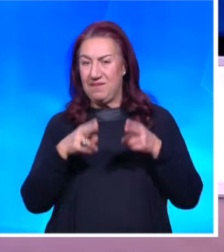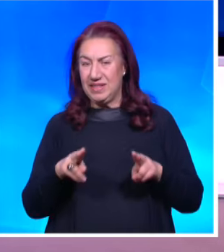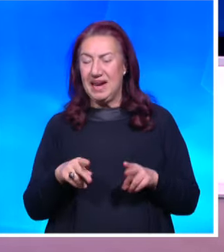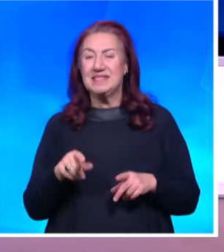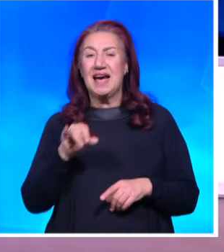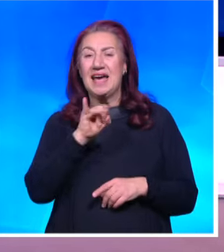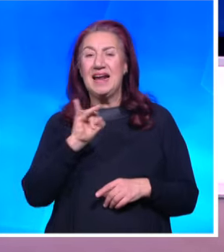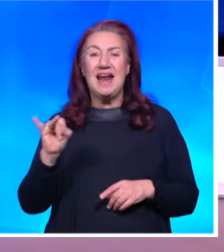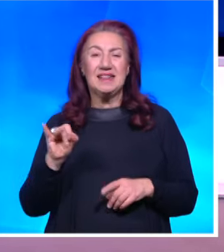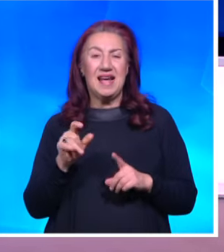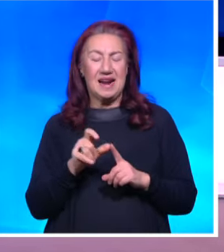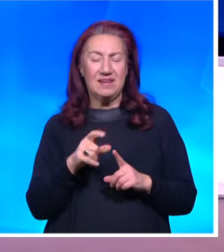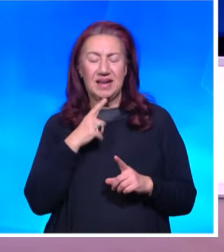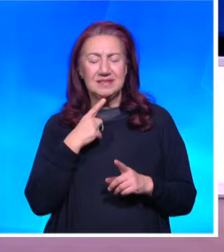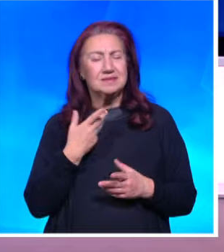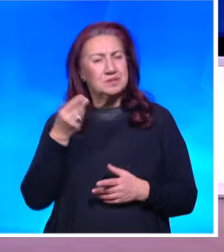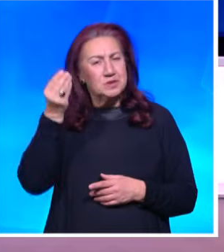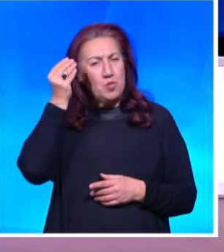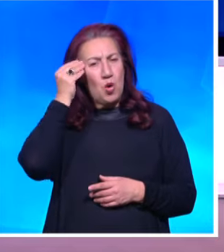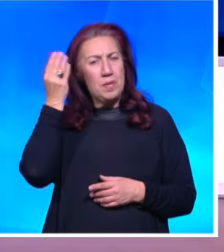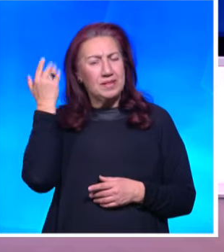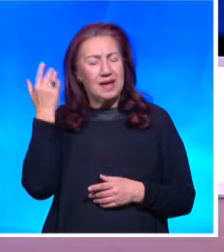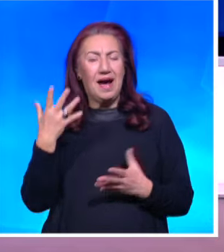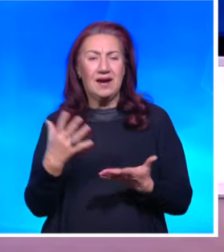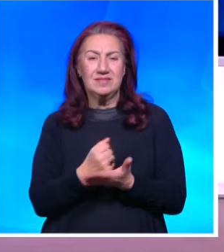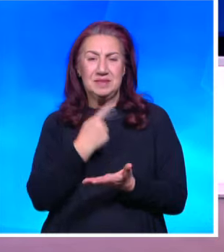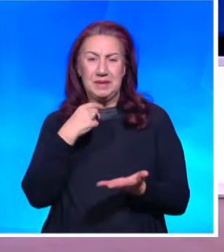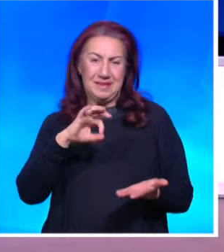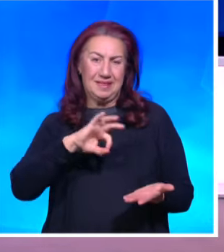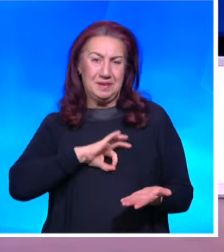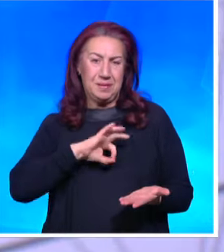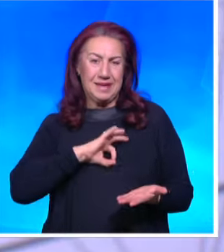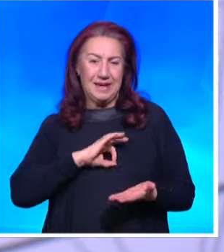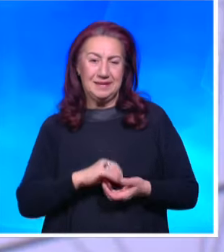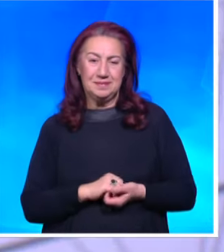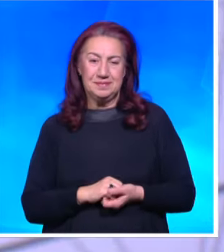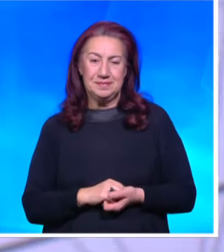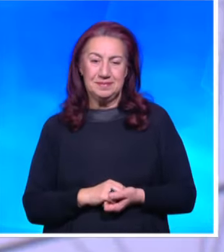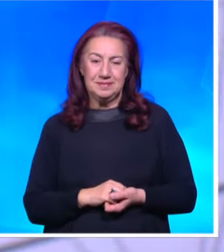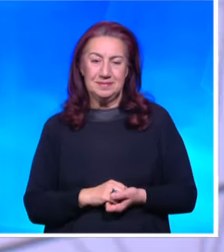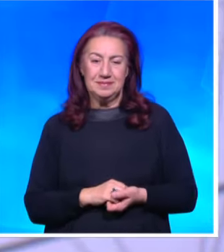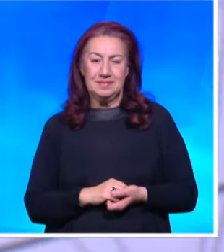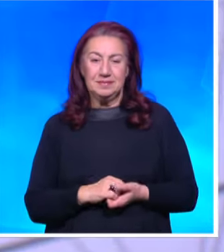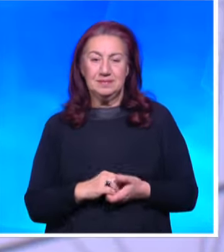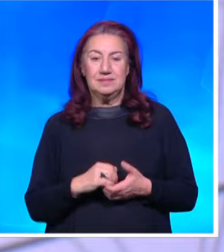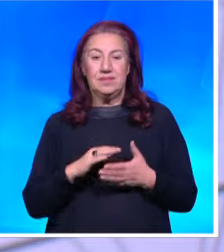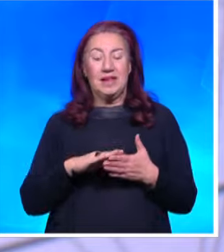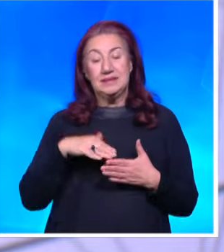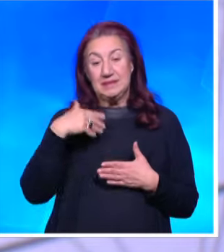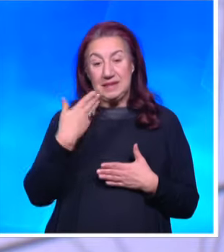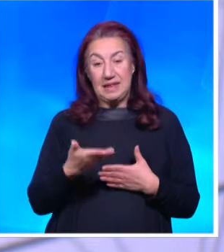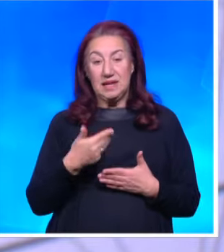най-ярките си спомени по пътя към златото в студиото на 120 минути след като